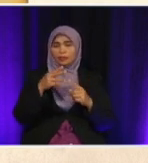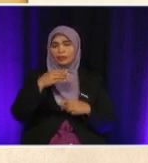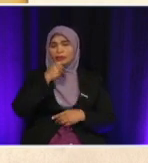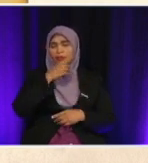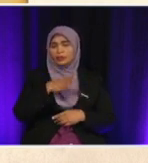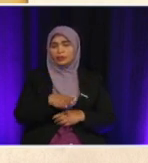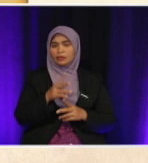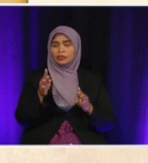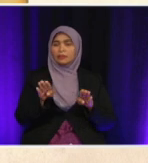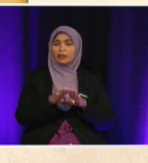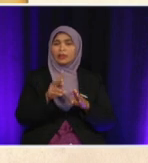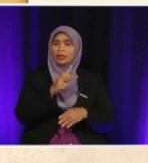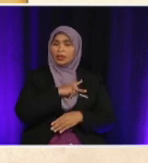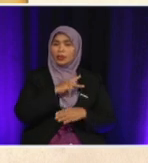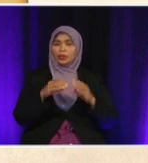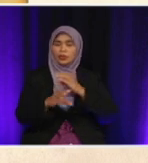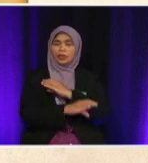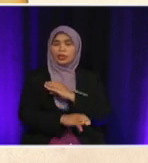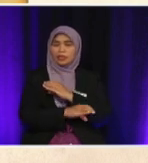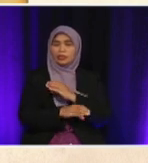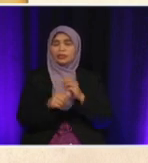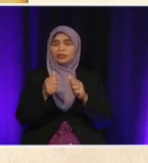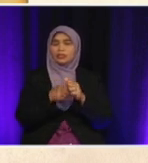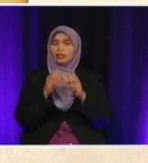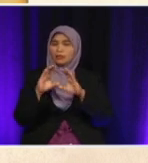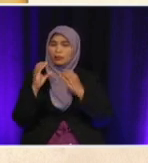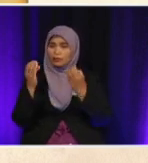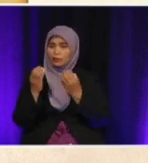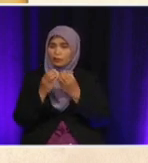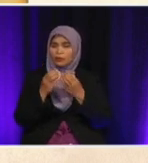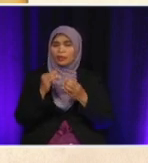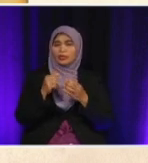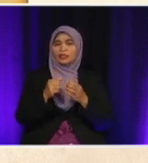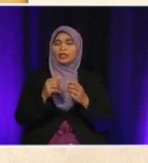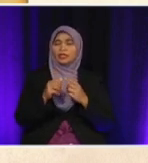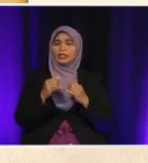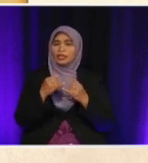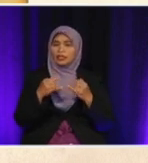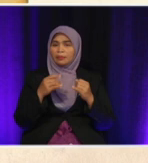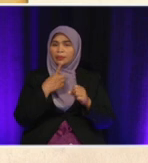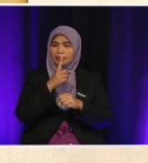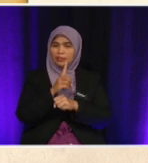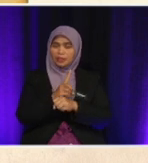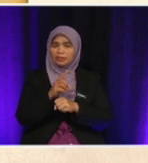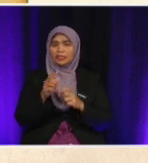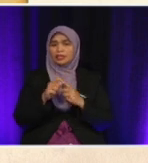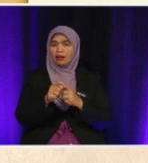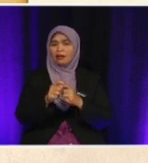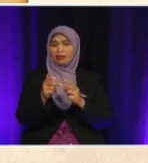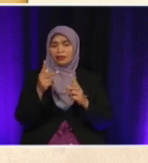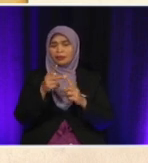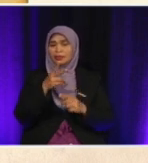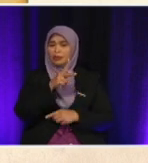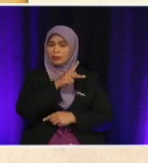setiap pH yang mengikat perjanjian perlu taat kepada pemerintahan Rasulullah Ya sebab